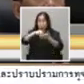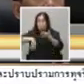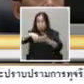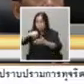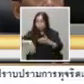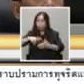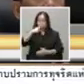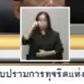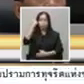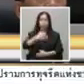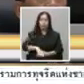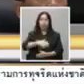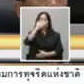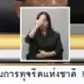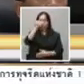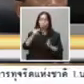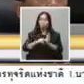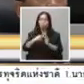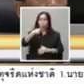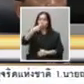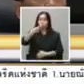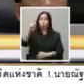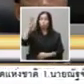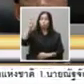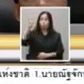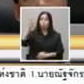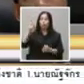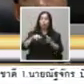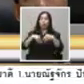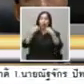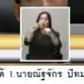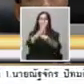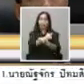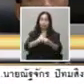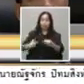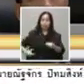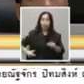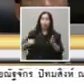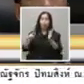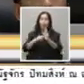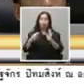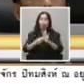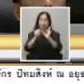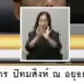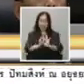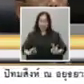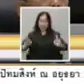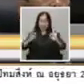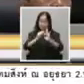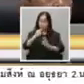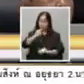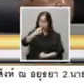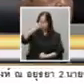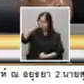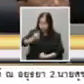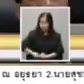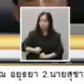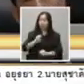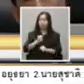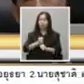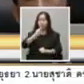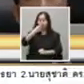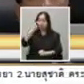ตริย์ถือได้ว่าเป็นกล่าวยืนยันต่อสิ่งศักดิ์สิทธิ์สูงสุดประการหนึ่งของประเทศชาตินะ